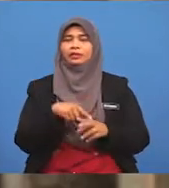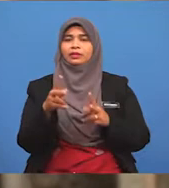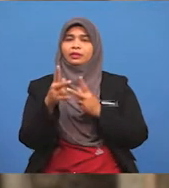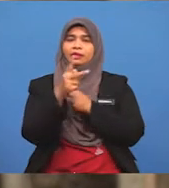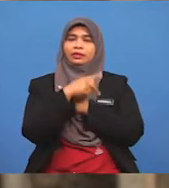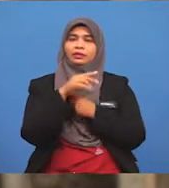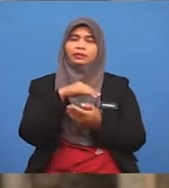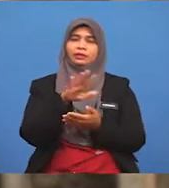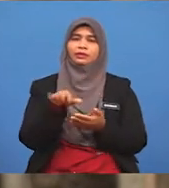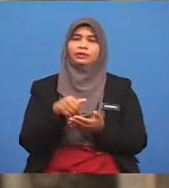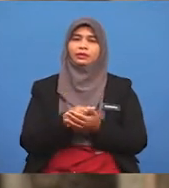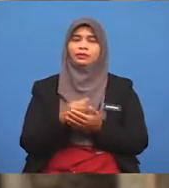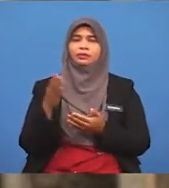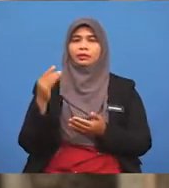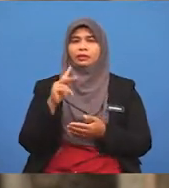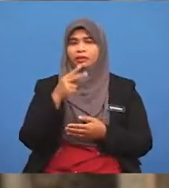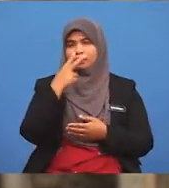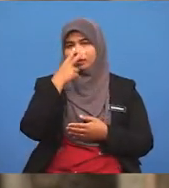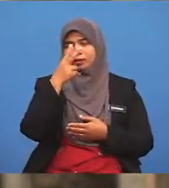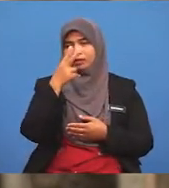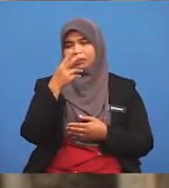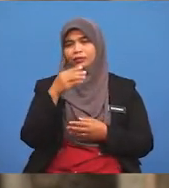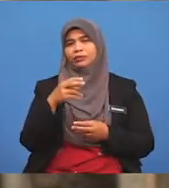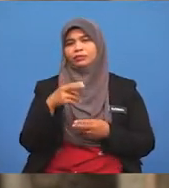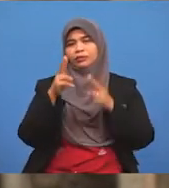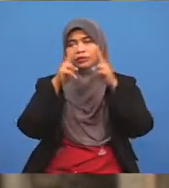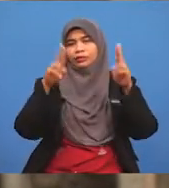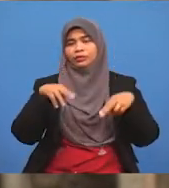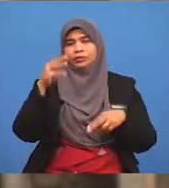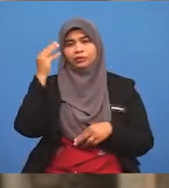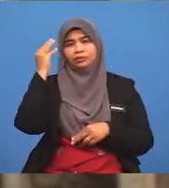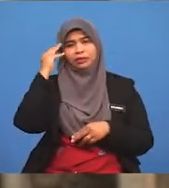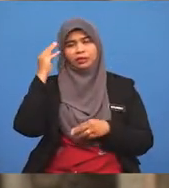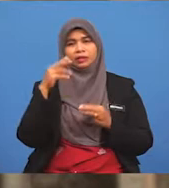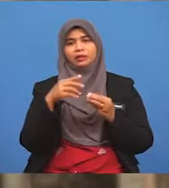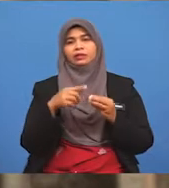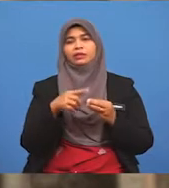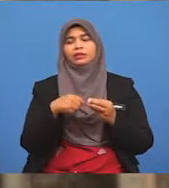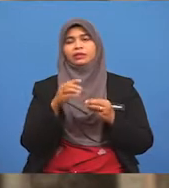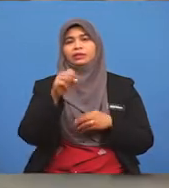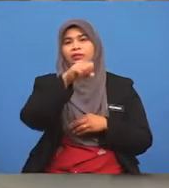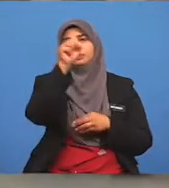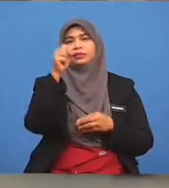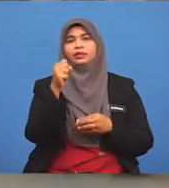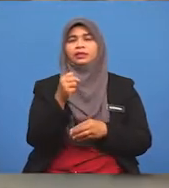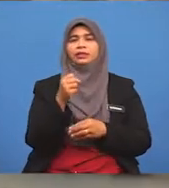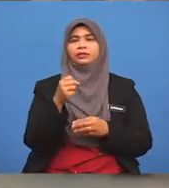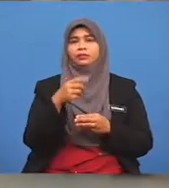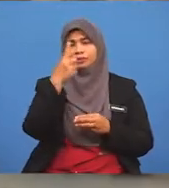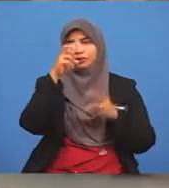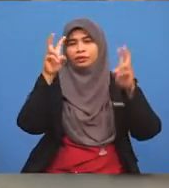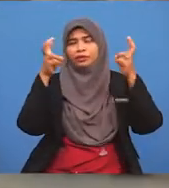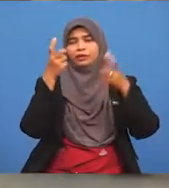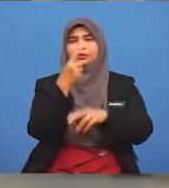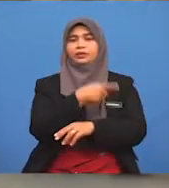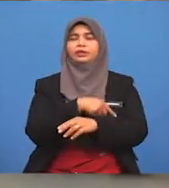kita uji minda kita dengan beberapa soalan berkaitan tajuk hari ini. Sekarang, mari